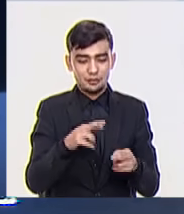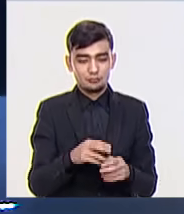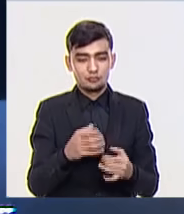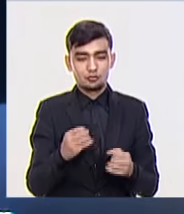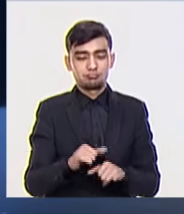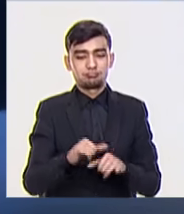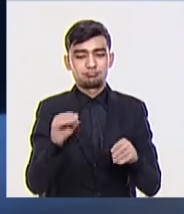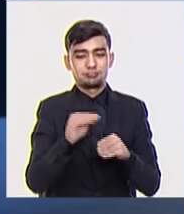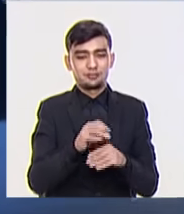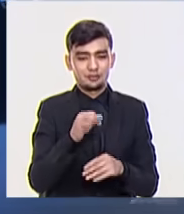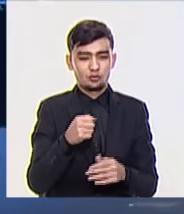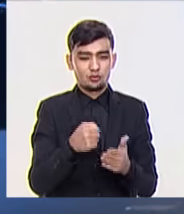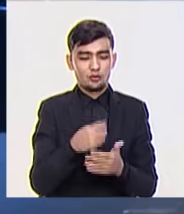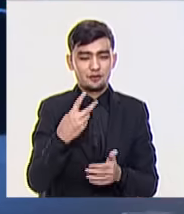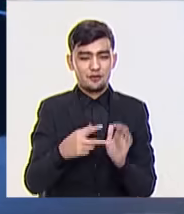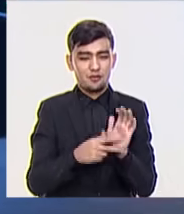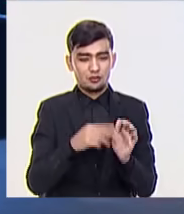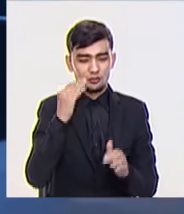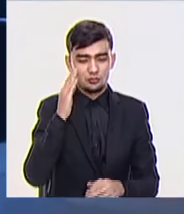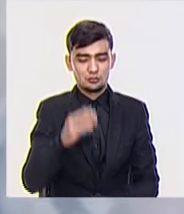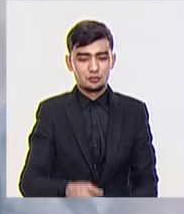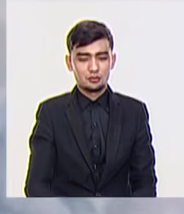Бұл шектеу 28 ақпанға дейін созылып отыр.